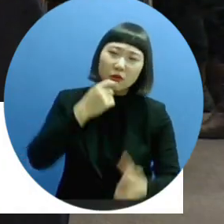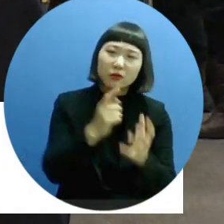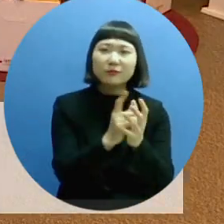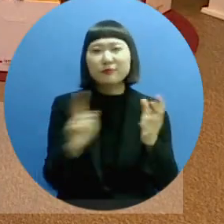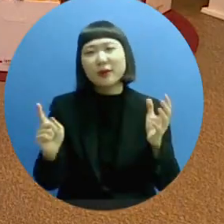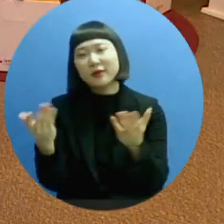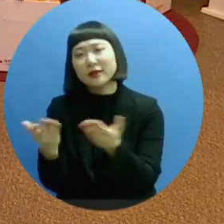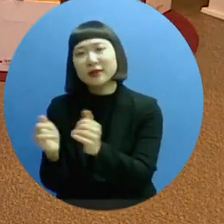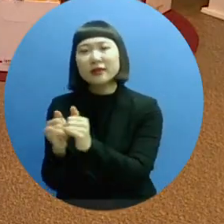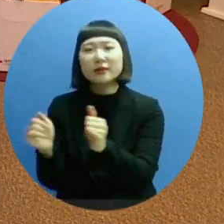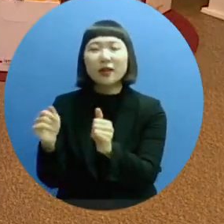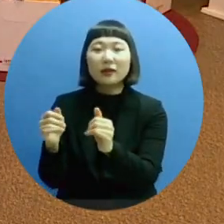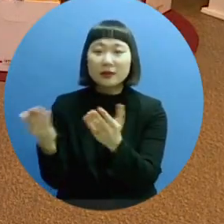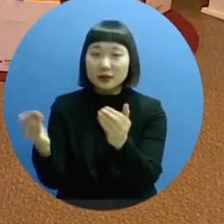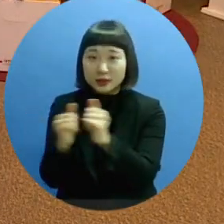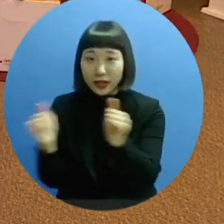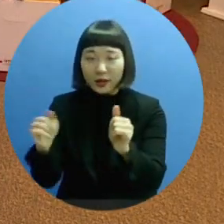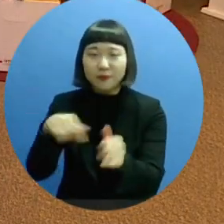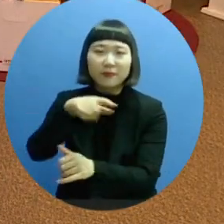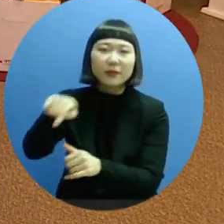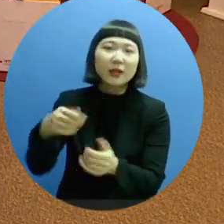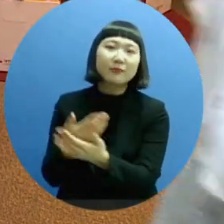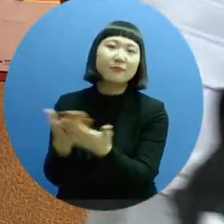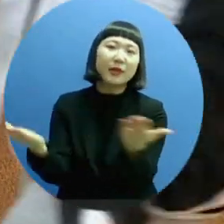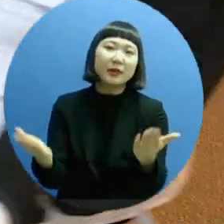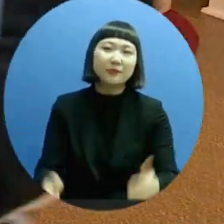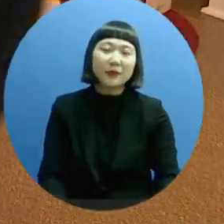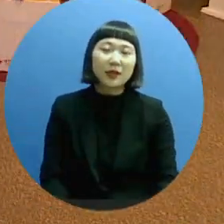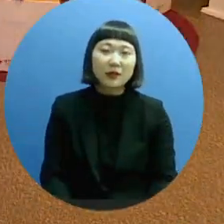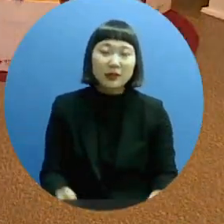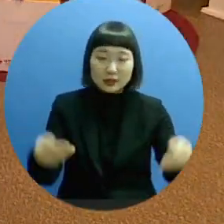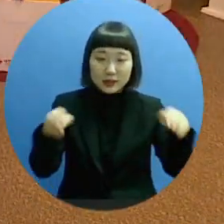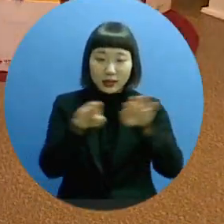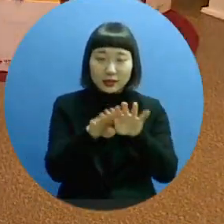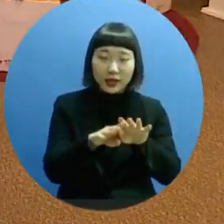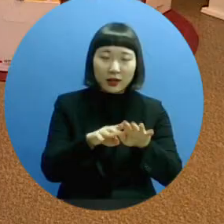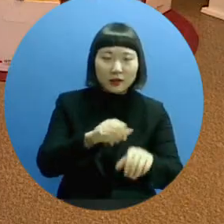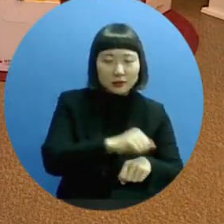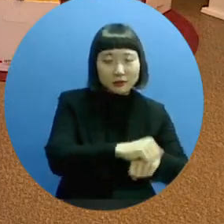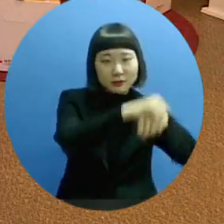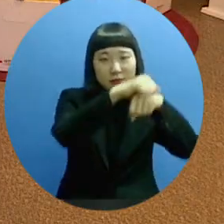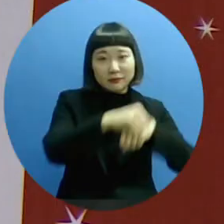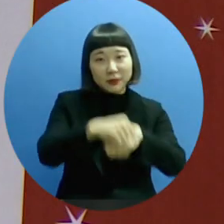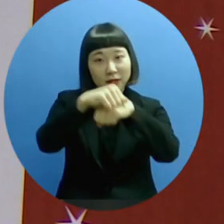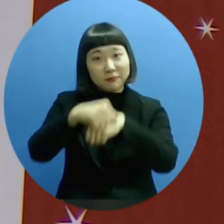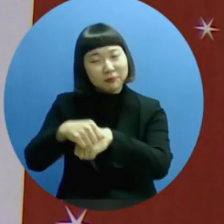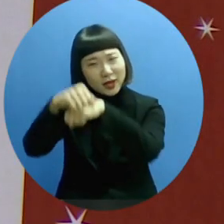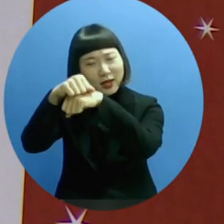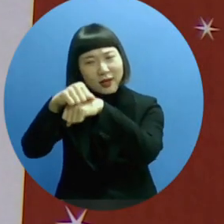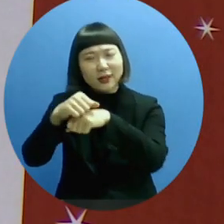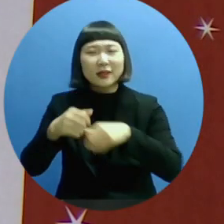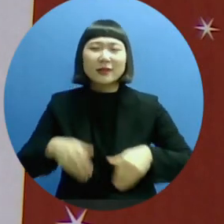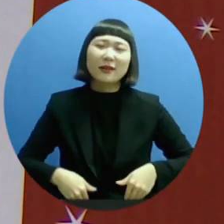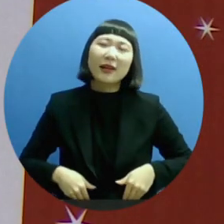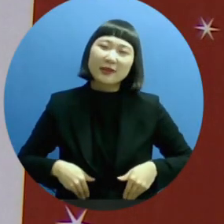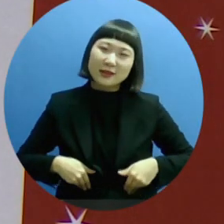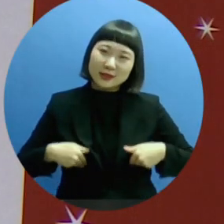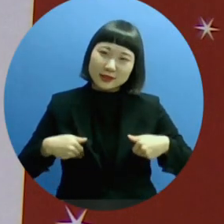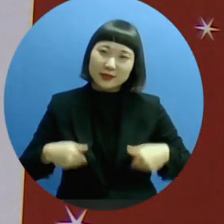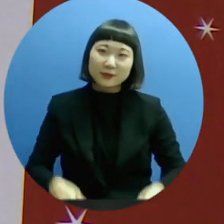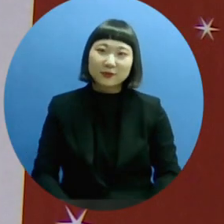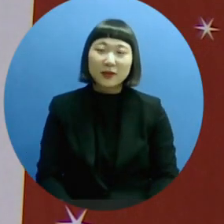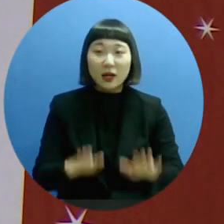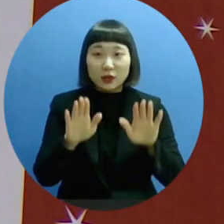됩니다. 어느새 상자가 하나 둘 쌓이며 나눔의 온기도 더해집니다. 이번에 만든